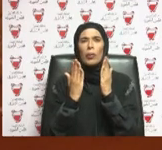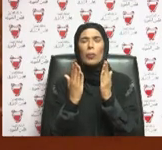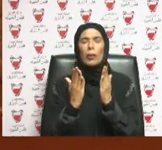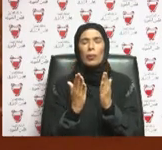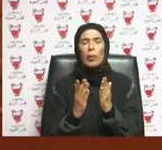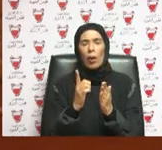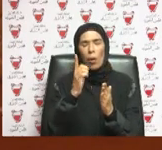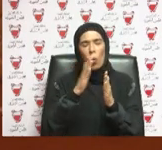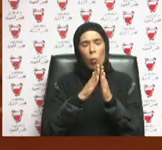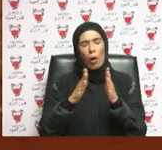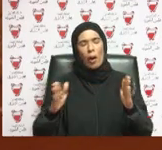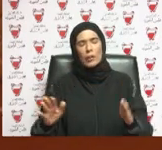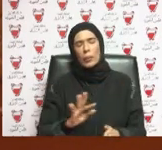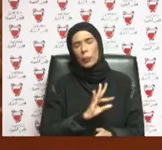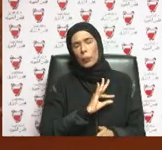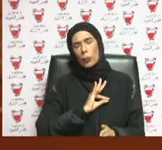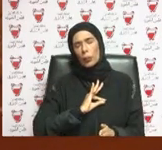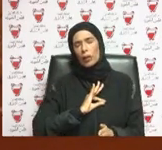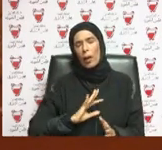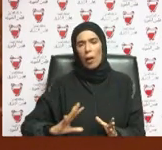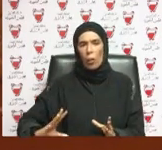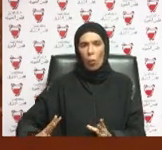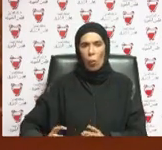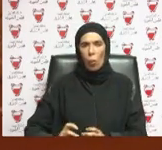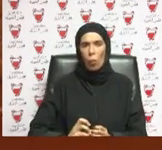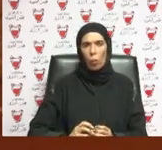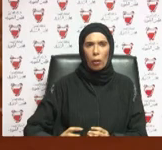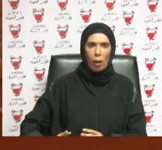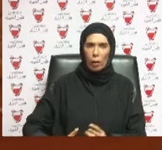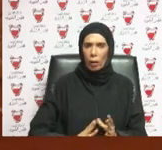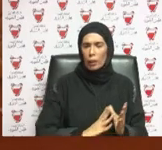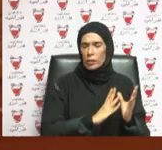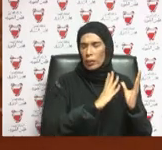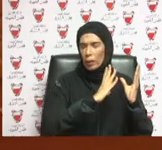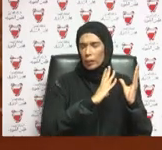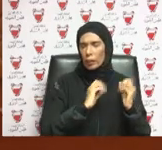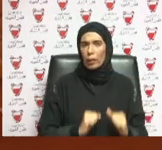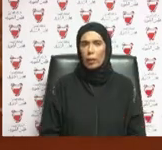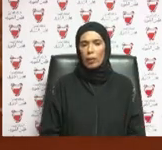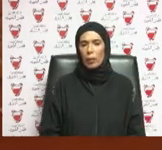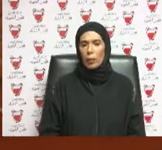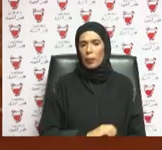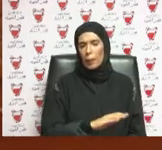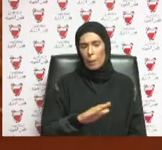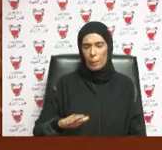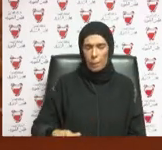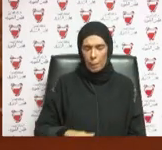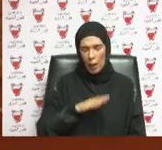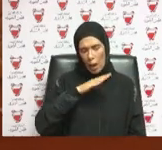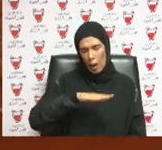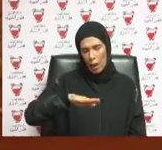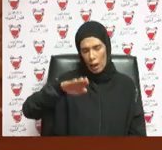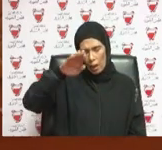فقيدنا بواسع رحمته ويسكنه الوسيع من جنته، وأن يحفظ جلالة الملك حمد بن عيسى